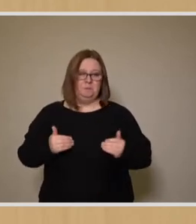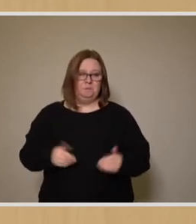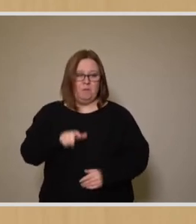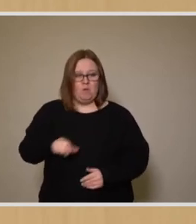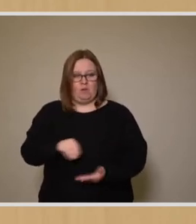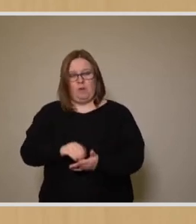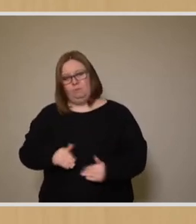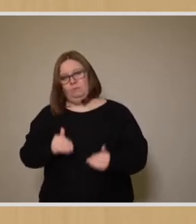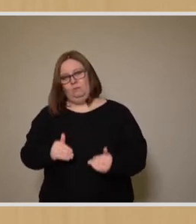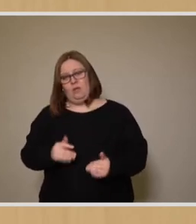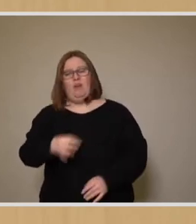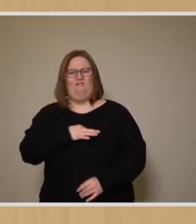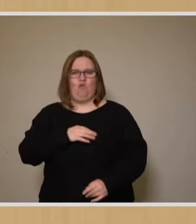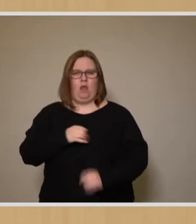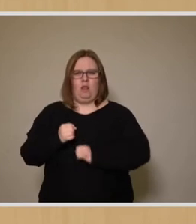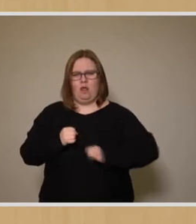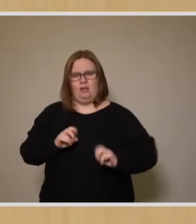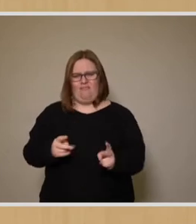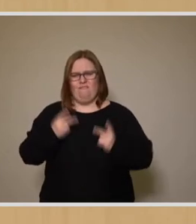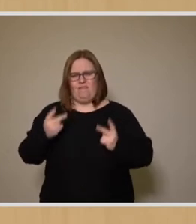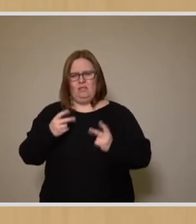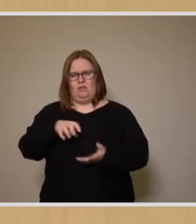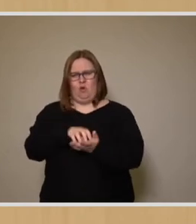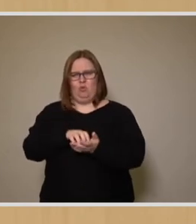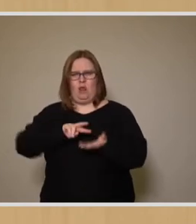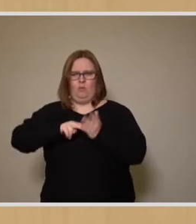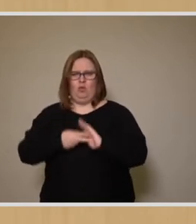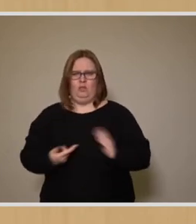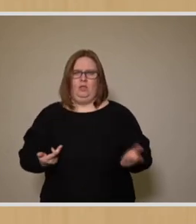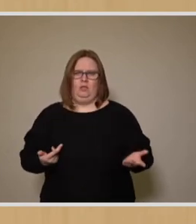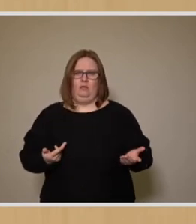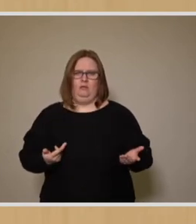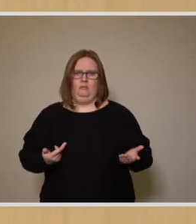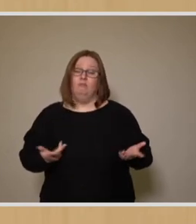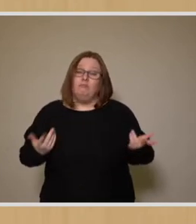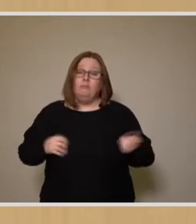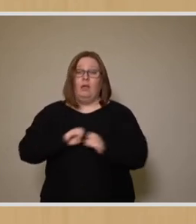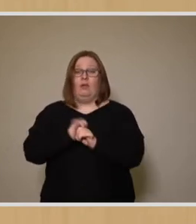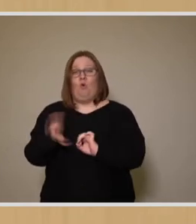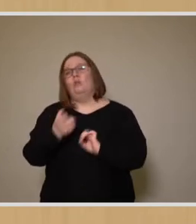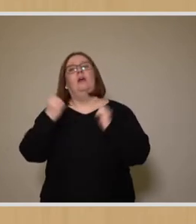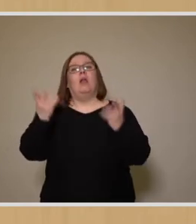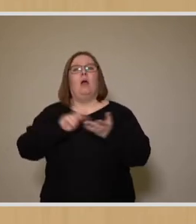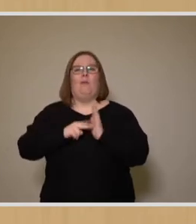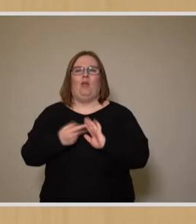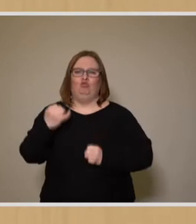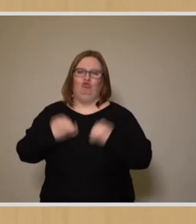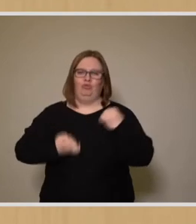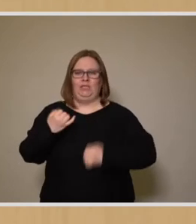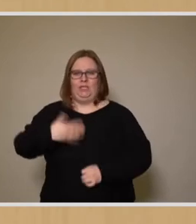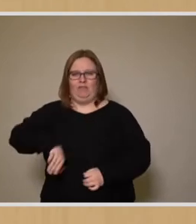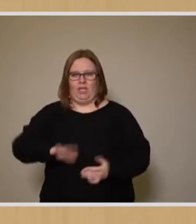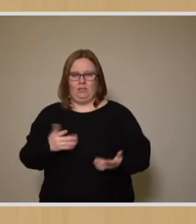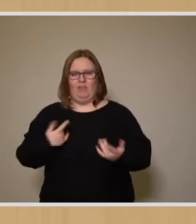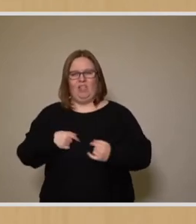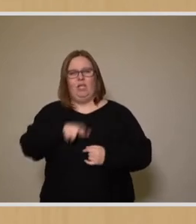als Linke ist sie die Grundlage für kommunale Politik. Corona machte den Planungen leider einen Strich durch die Rechnung.